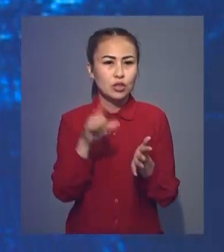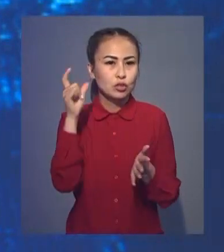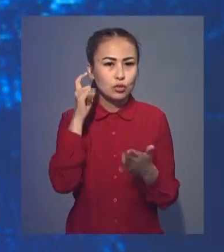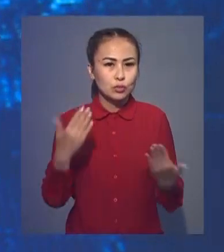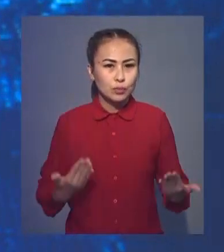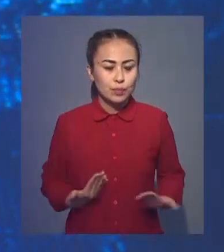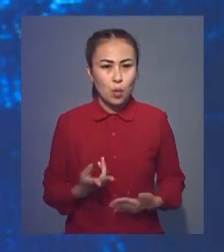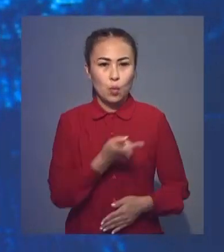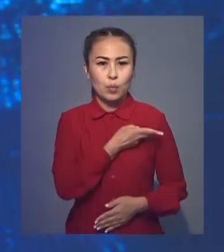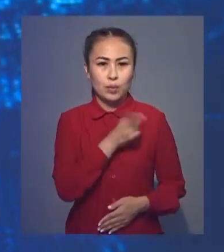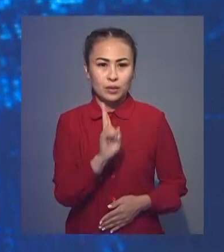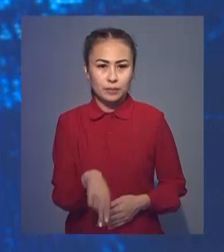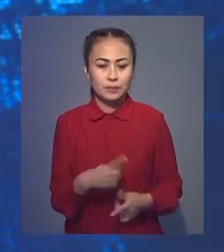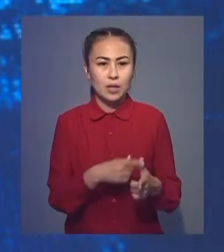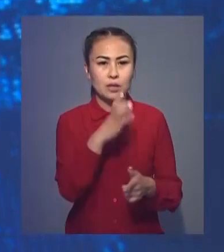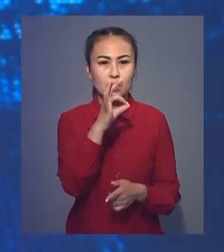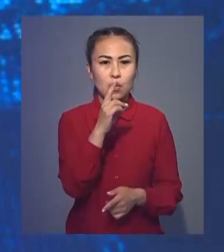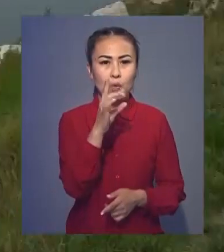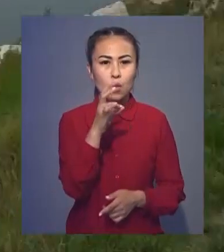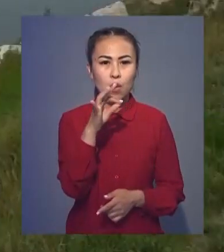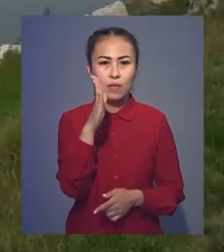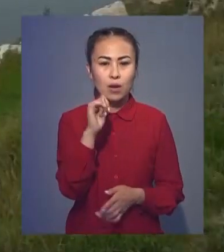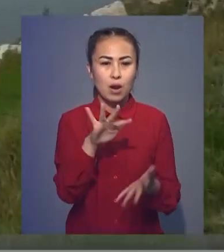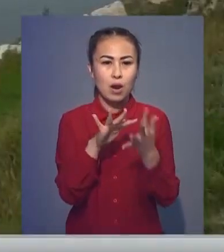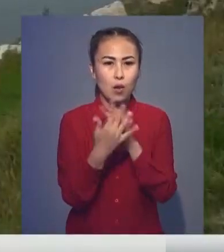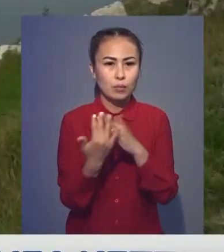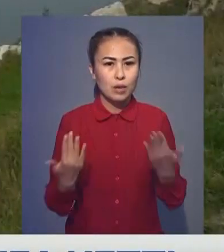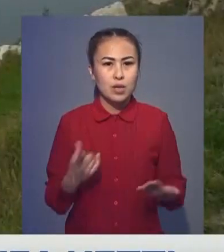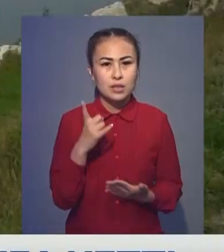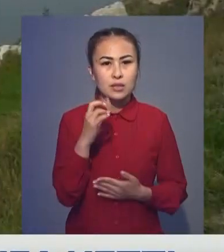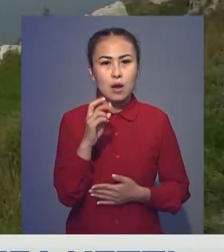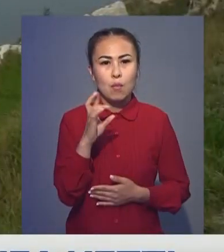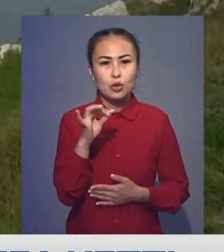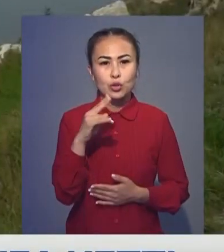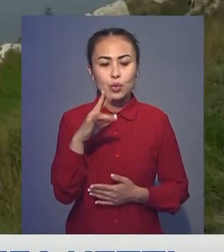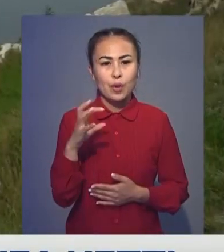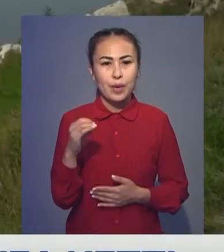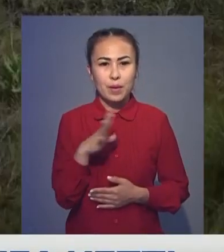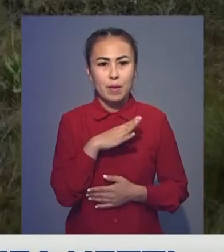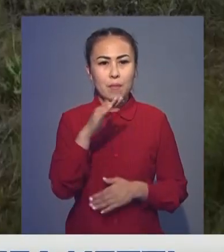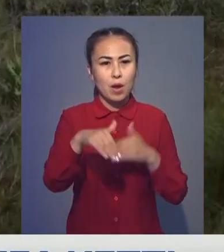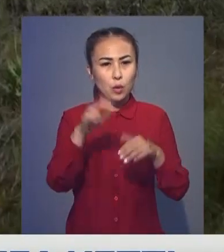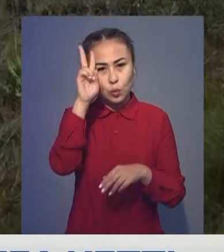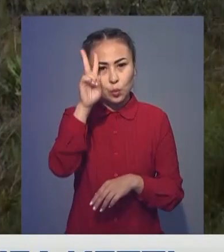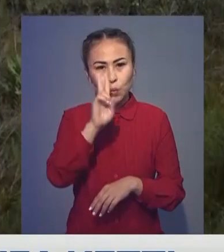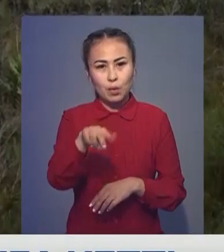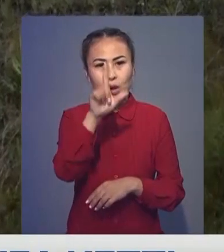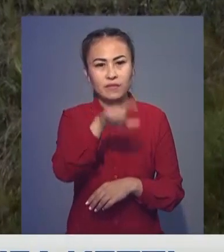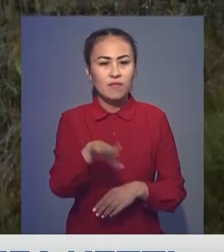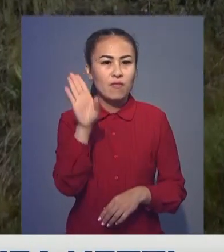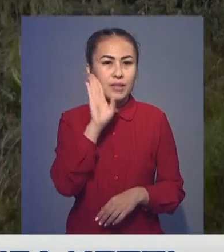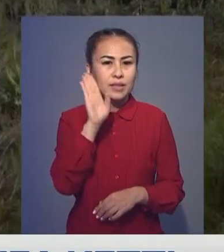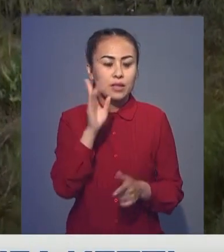тұрғыны ажал құшты. Қайғылы оқиға Соколовка ауылы маңындағы Забочная көлінде болған. Малты білмейтін азамат су